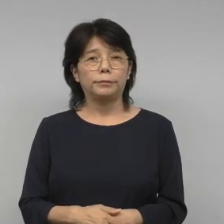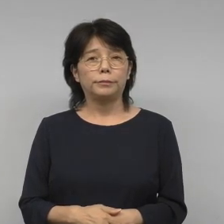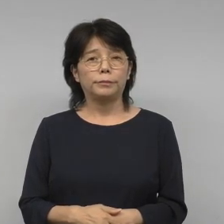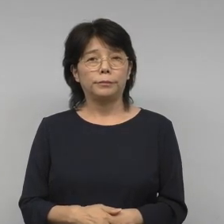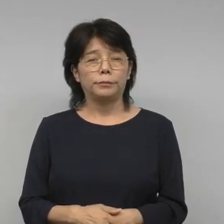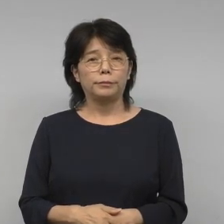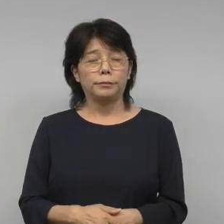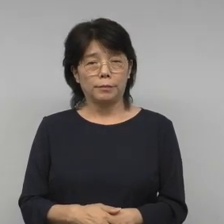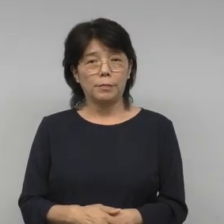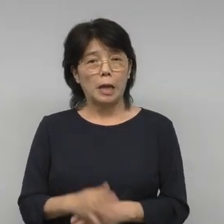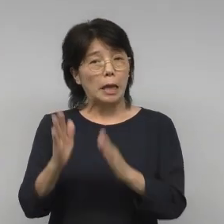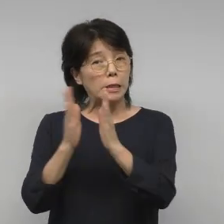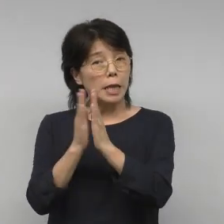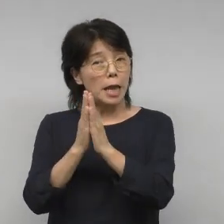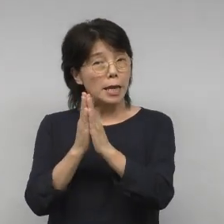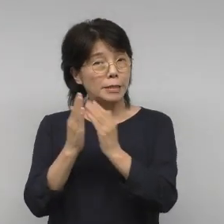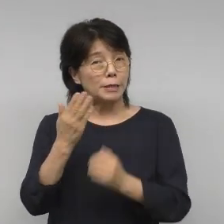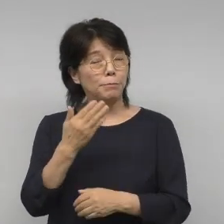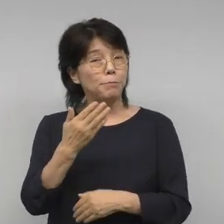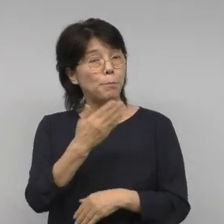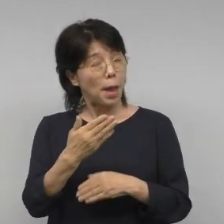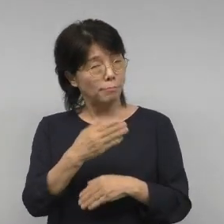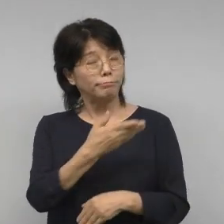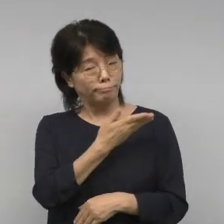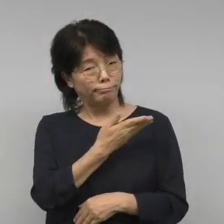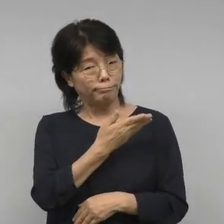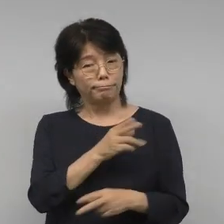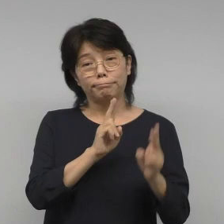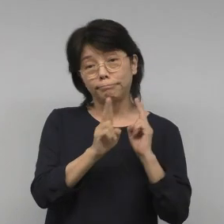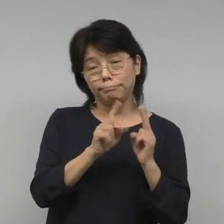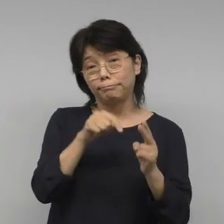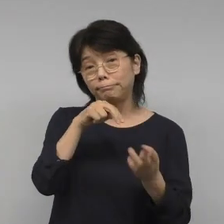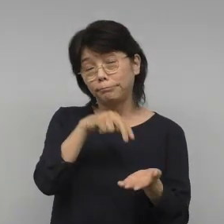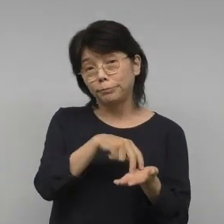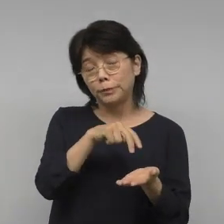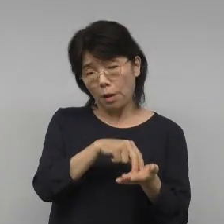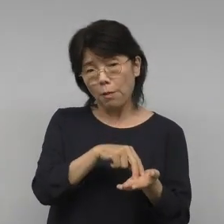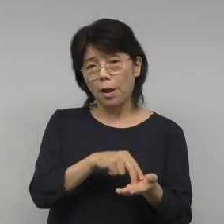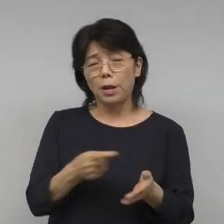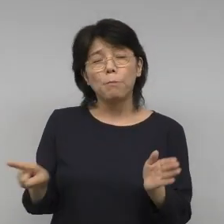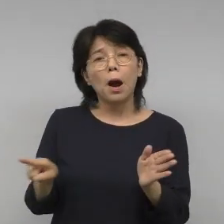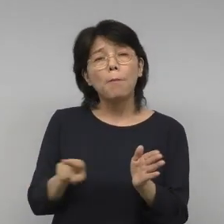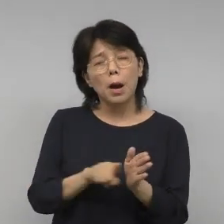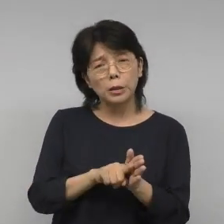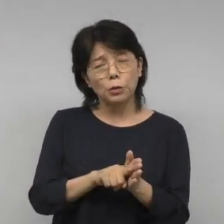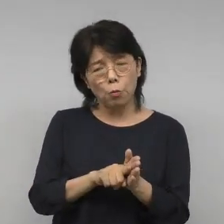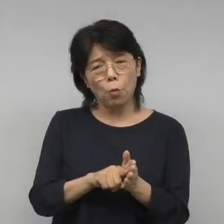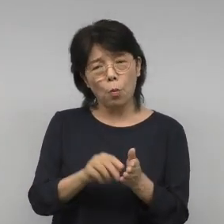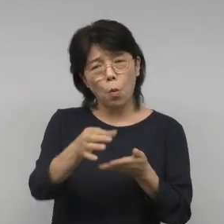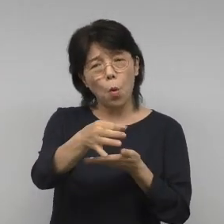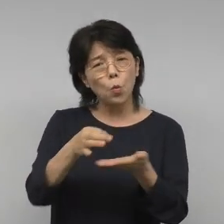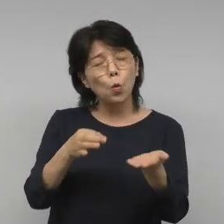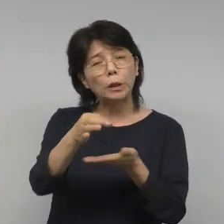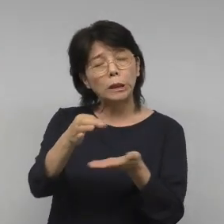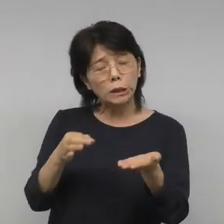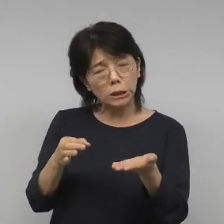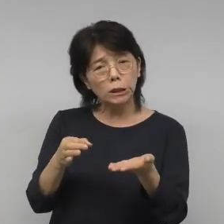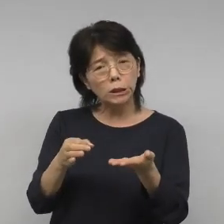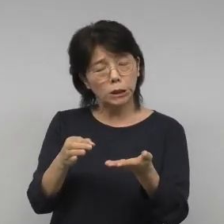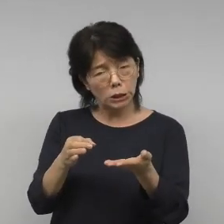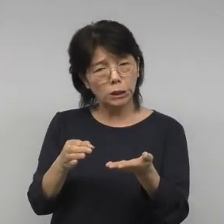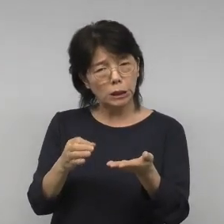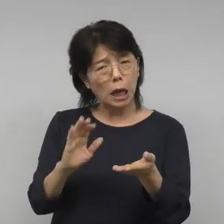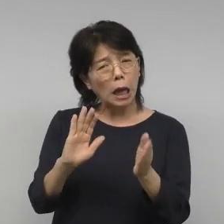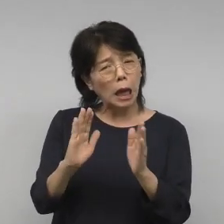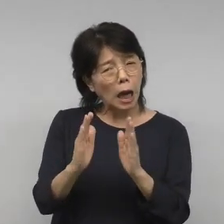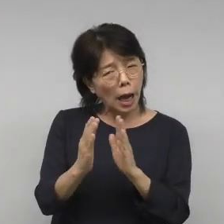2点目に精神面というふうに書いてありますが、車掌サイドからするとこれまでの取引慣行というか商取引を変えるの